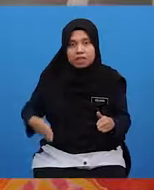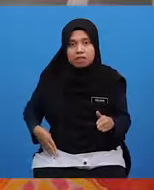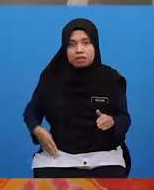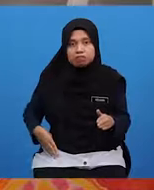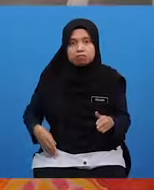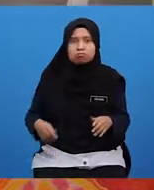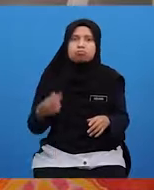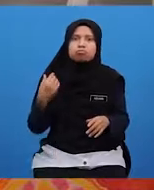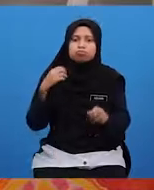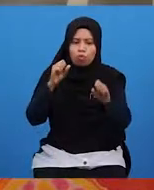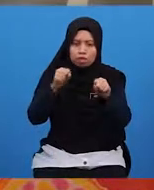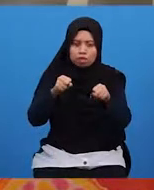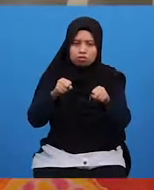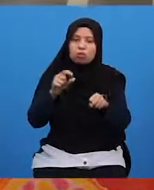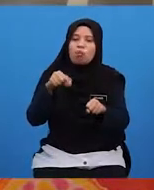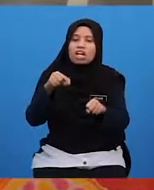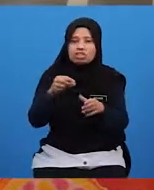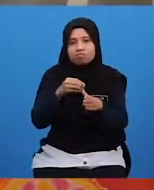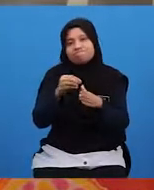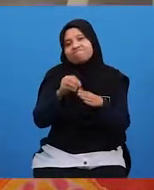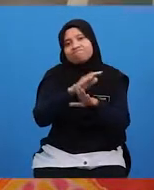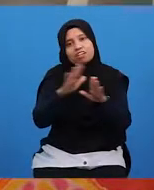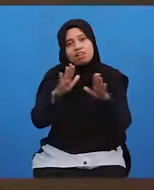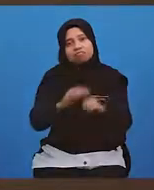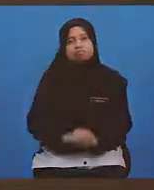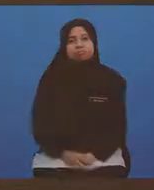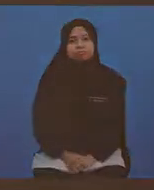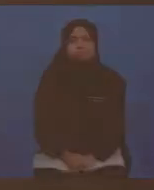ada ianya berkualiti ataupun tidak. Jom!